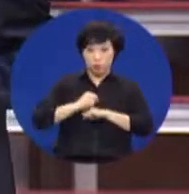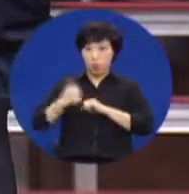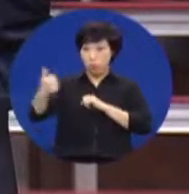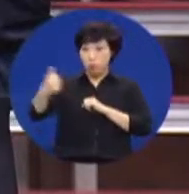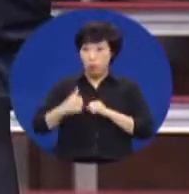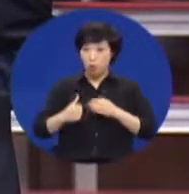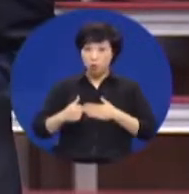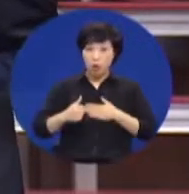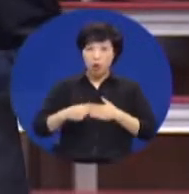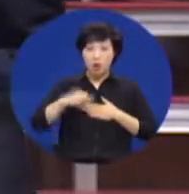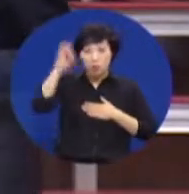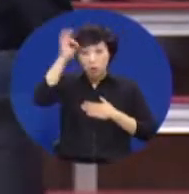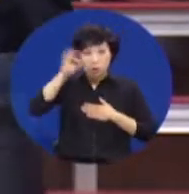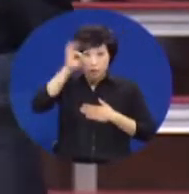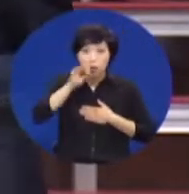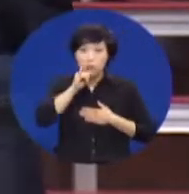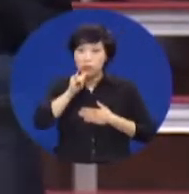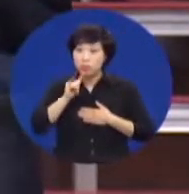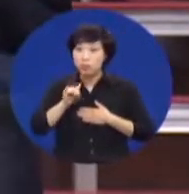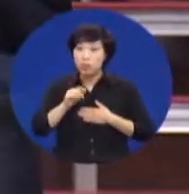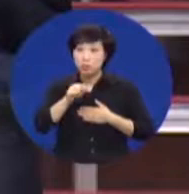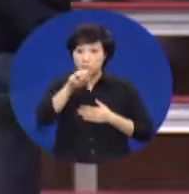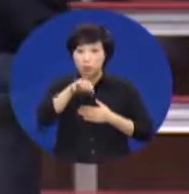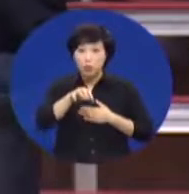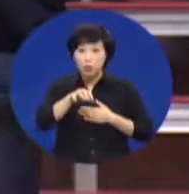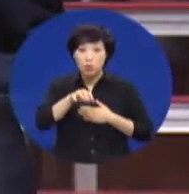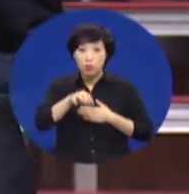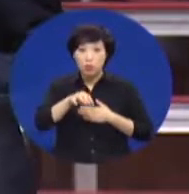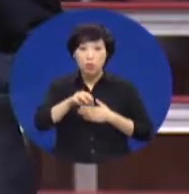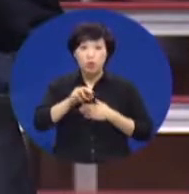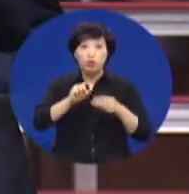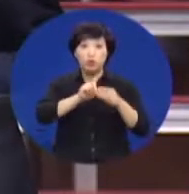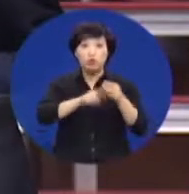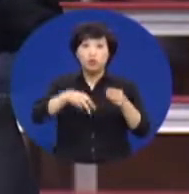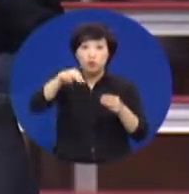나를 찾아요. 여기